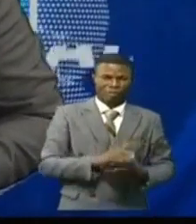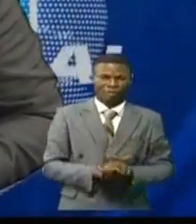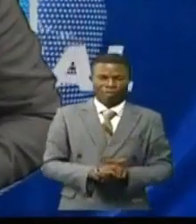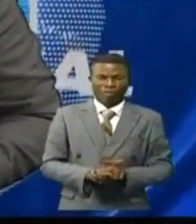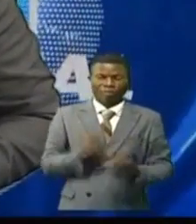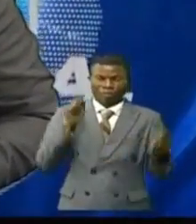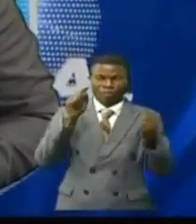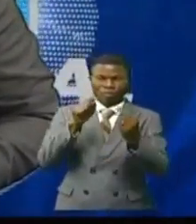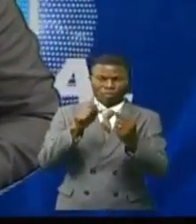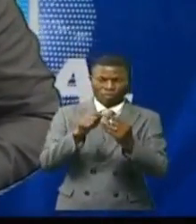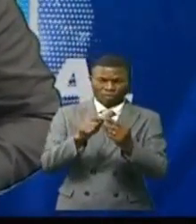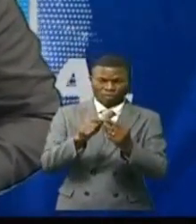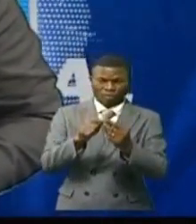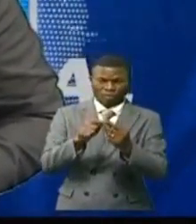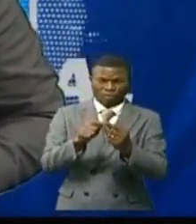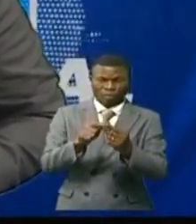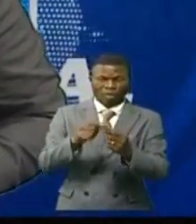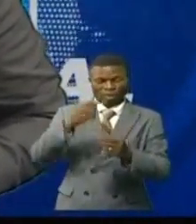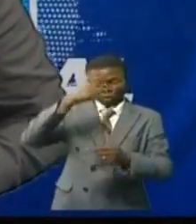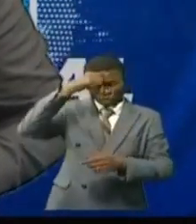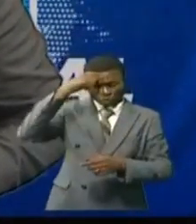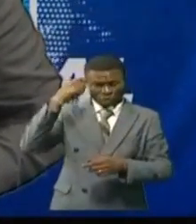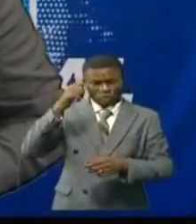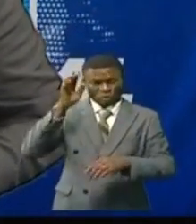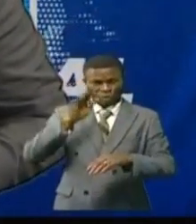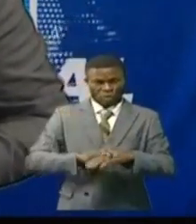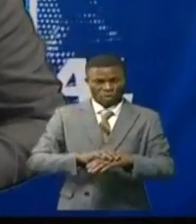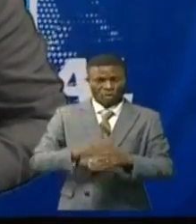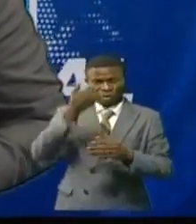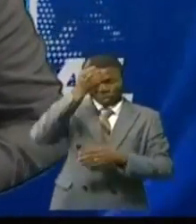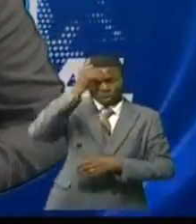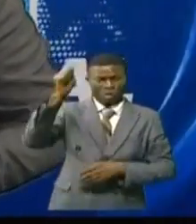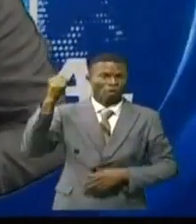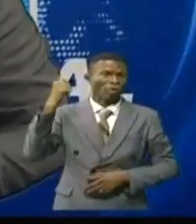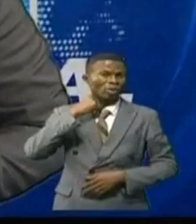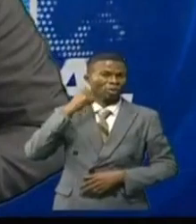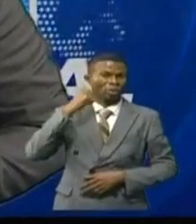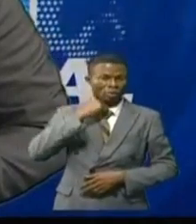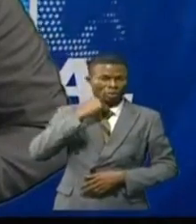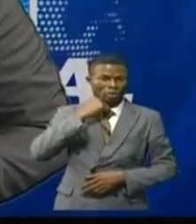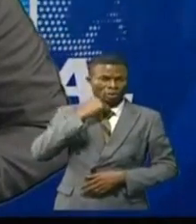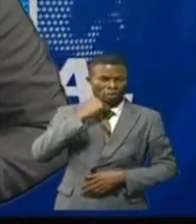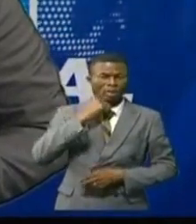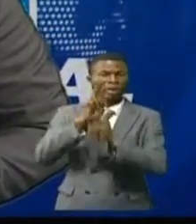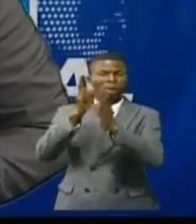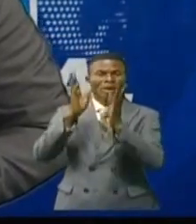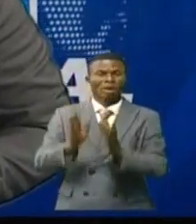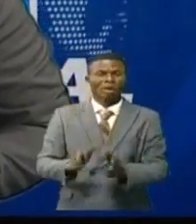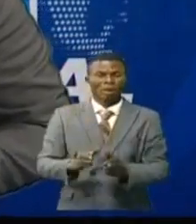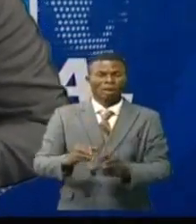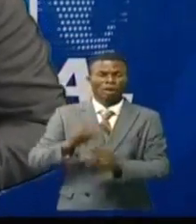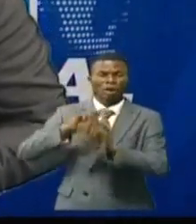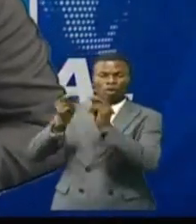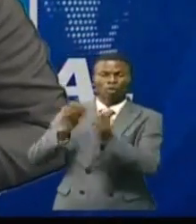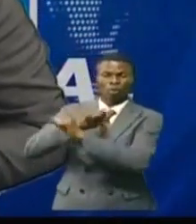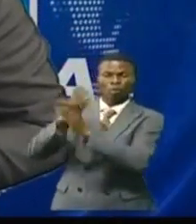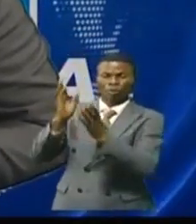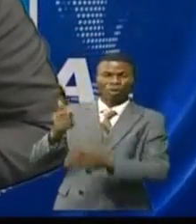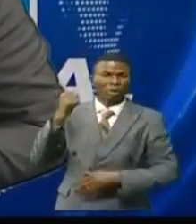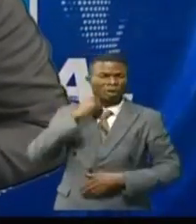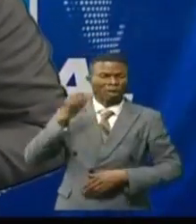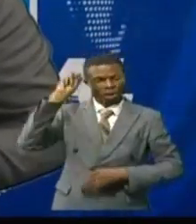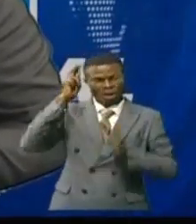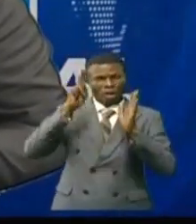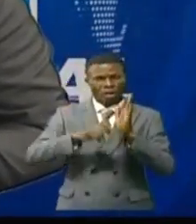Vers un dénouement de la crise qui a conduit à la grève de médecins, nous apprenons de nos reporters que les syndicats des médecins et le gouvernement